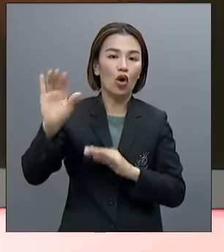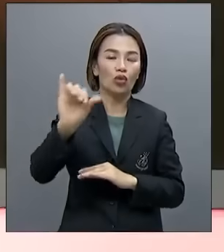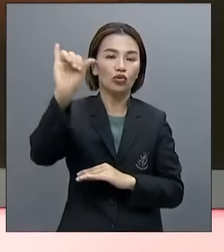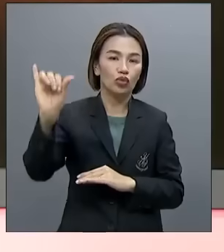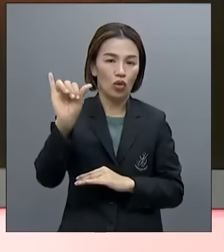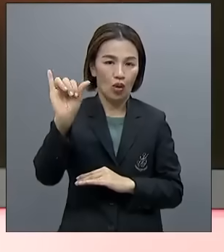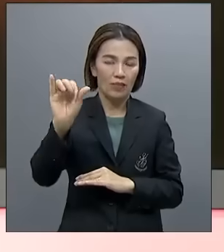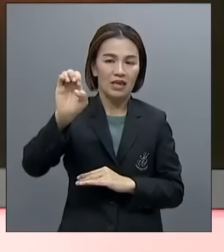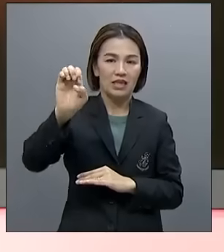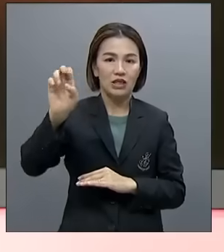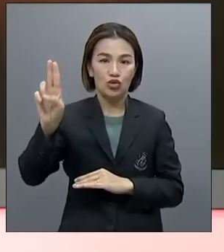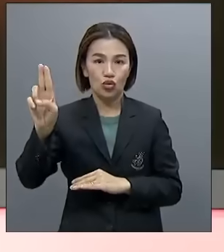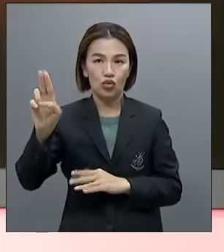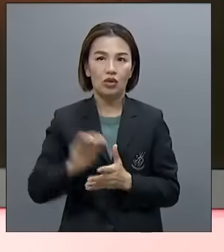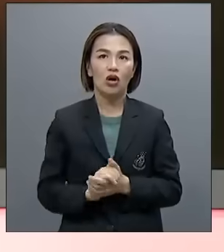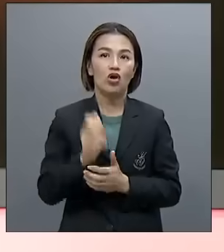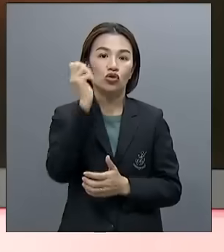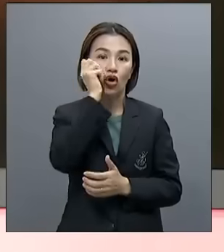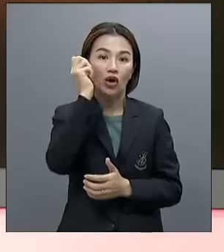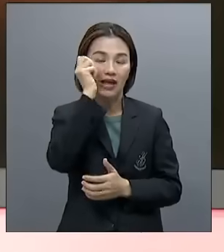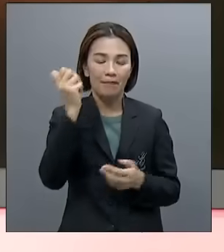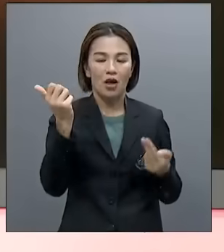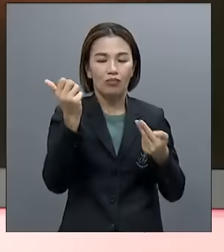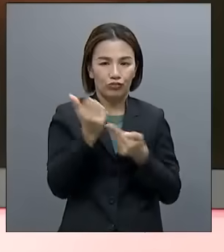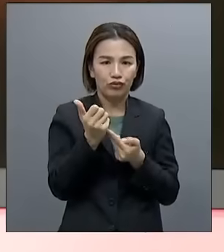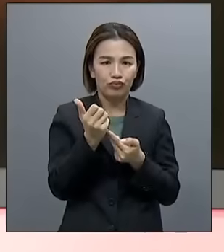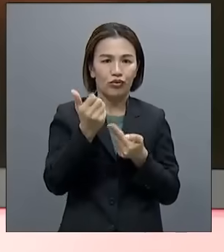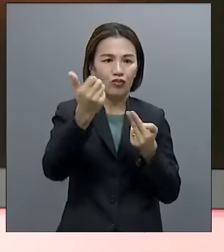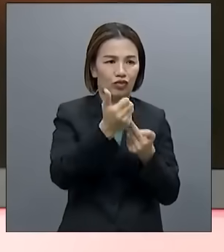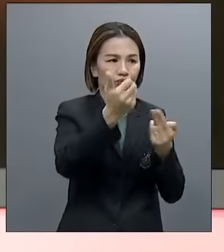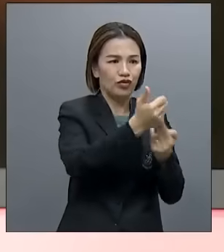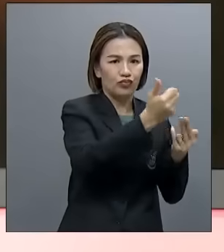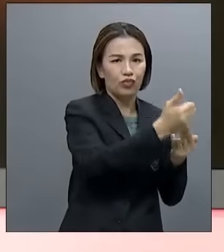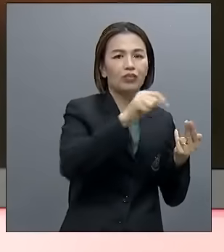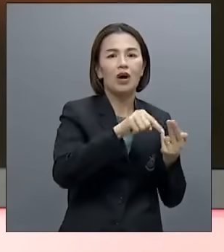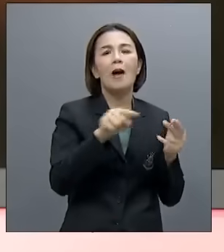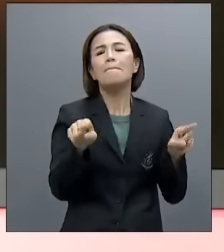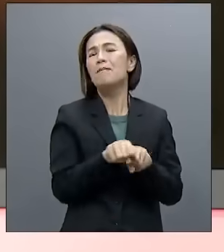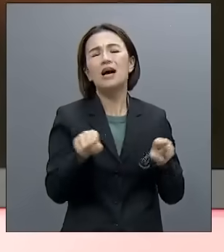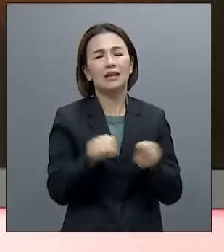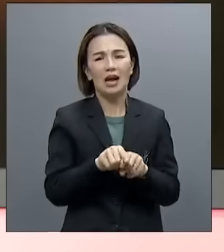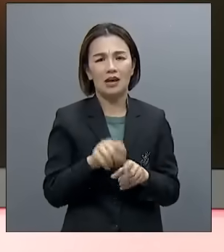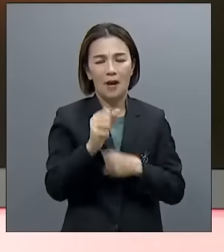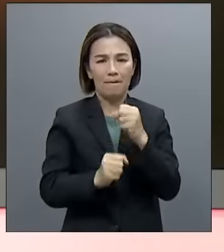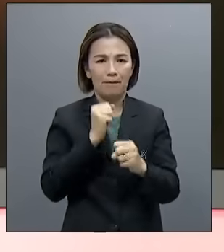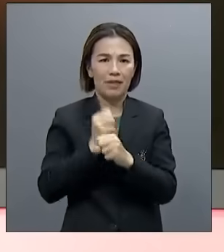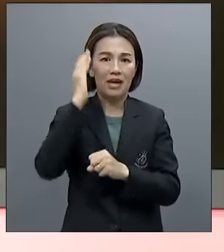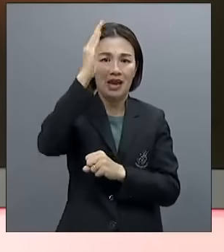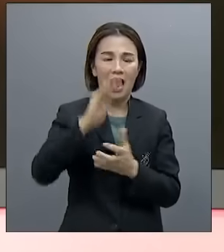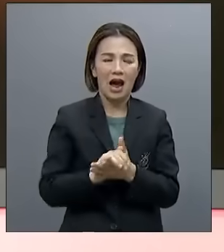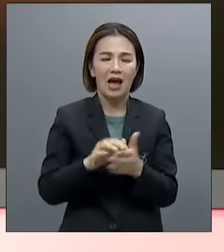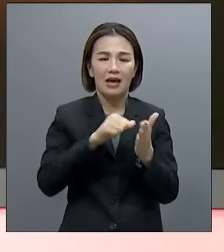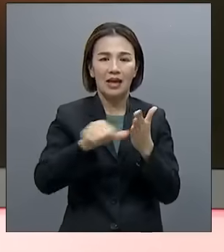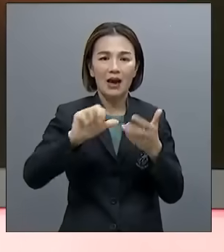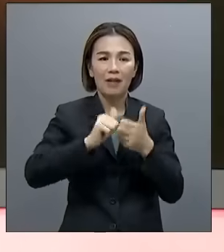EU ที่ให้โทรศัพท์ทุกเครื่องต้องสามารถใช้สายชาร์จ USB-C ได้ภายในสิ้นปีหน้าเพื่อลดขยะแล้ว